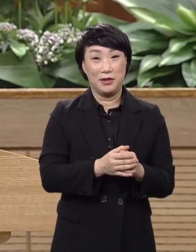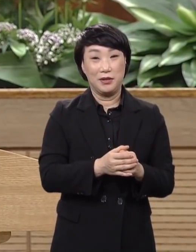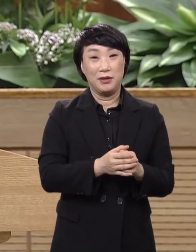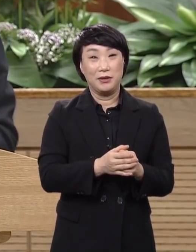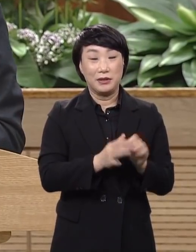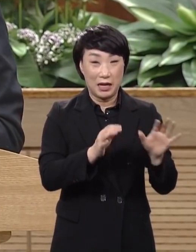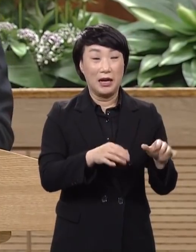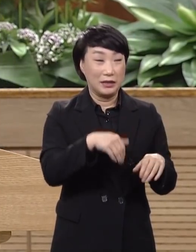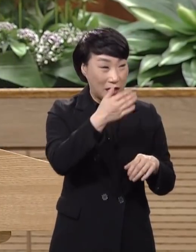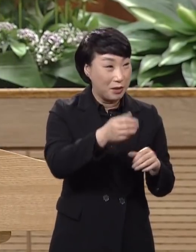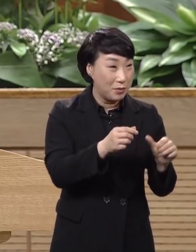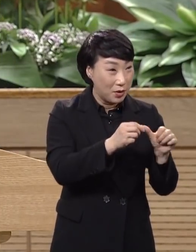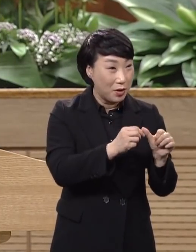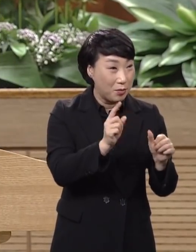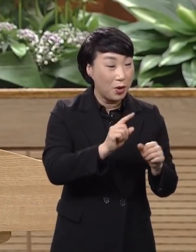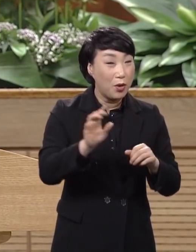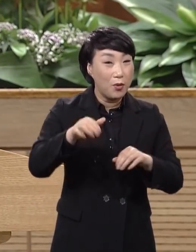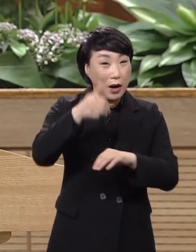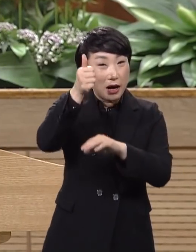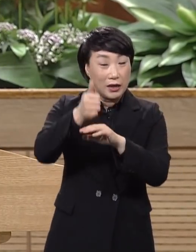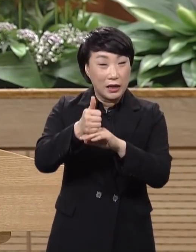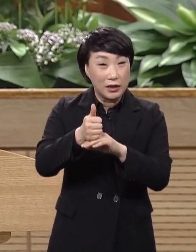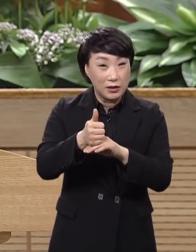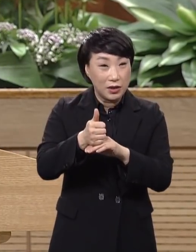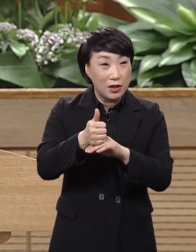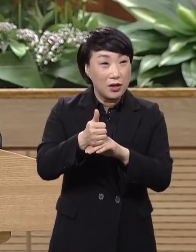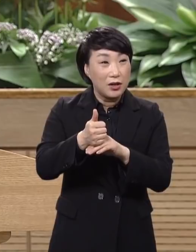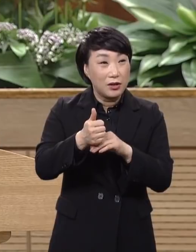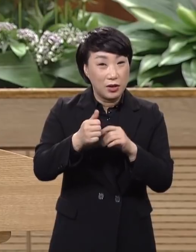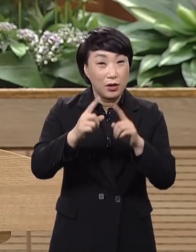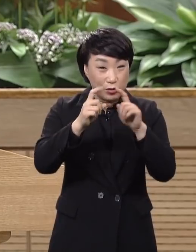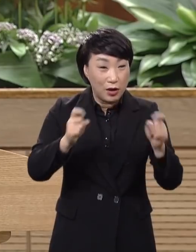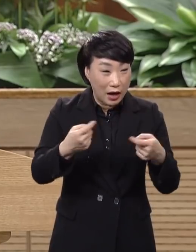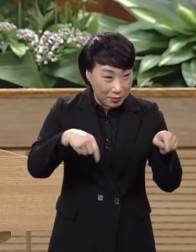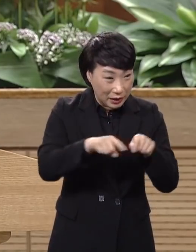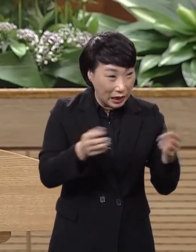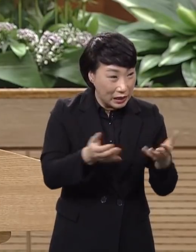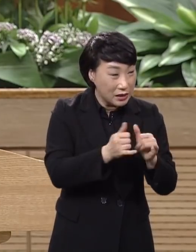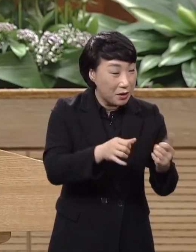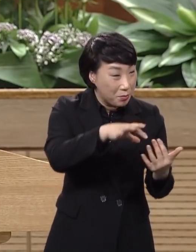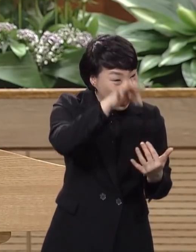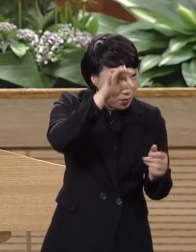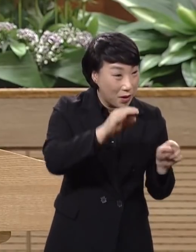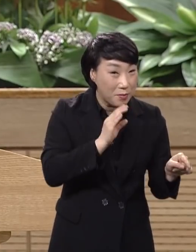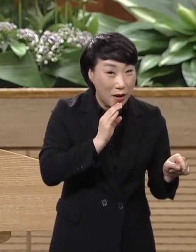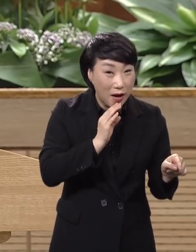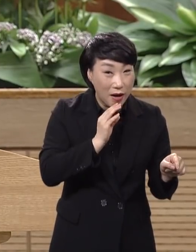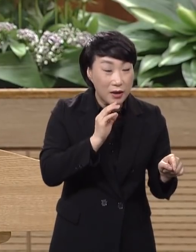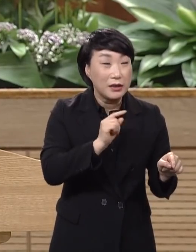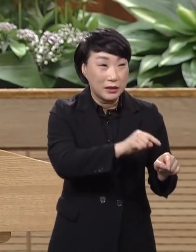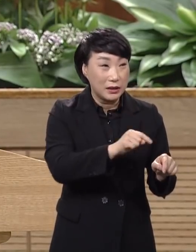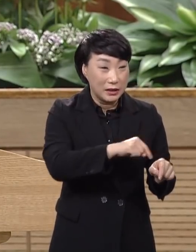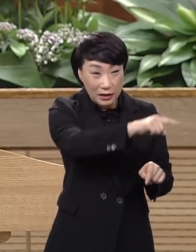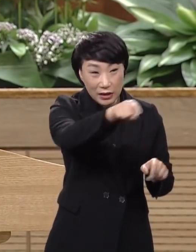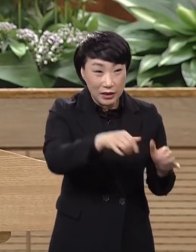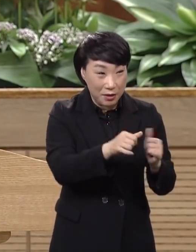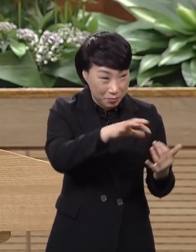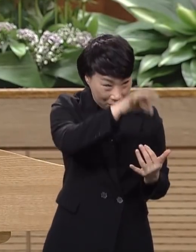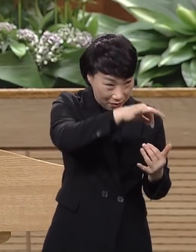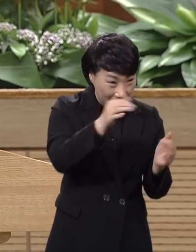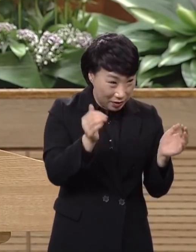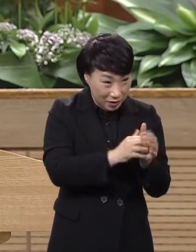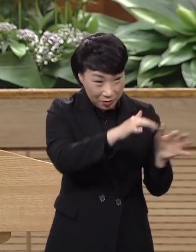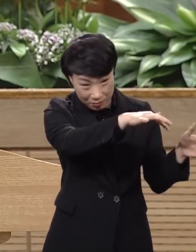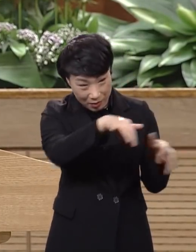뽑아라. 다음에는 왕실에서 일할 사람을 뽑아라. 그들에게 왕의 진미를